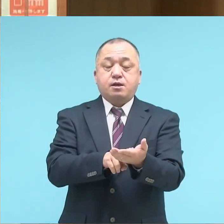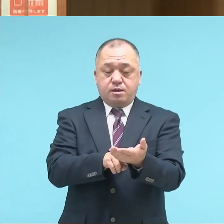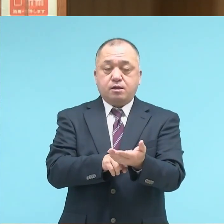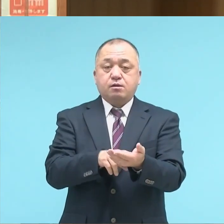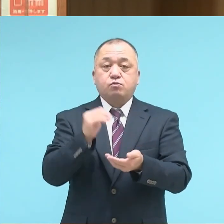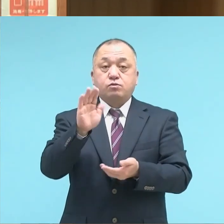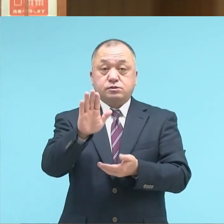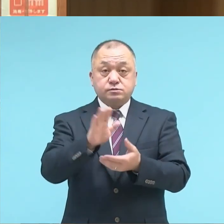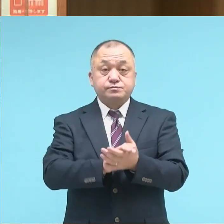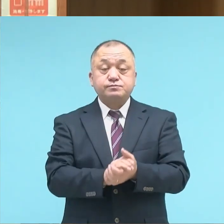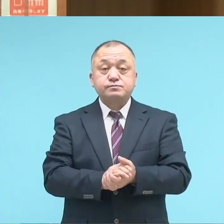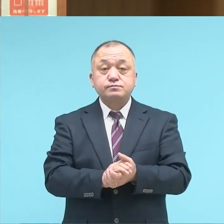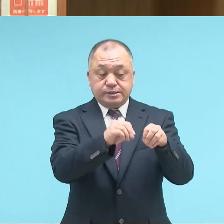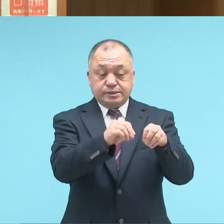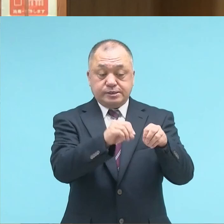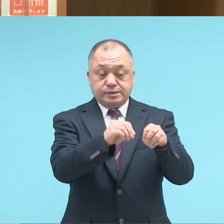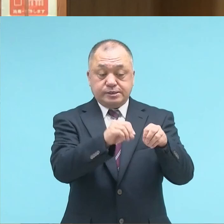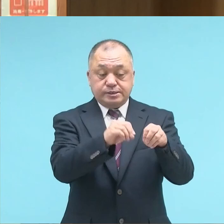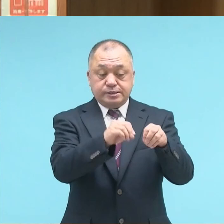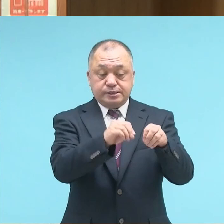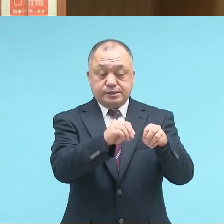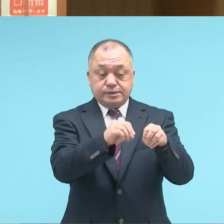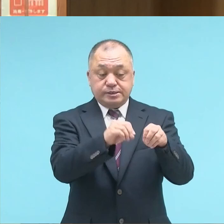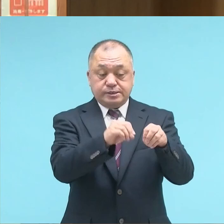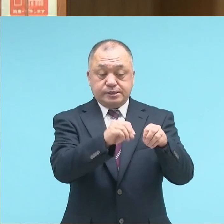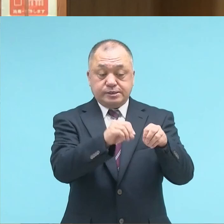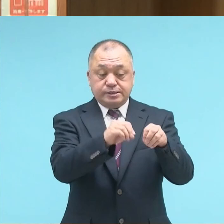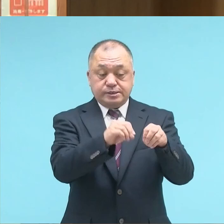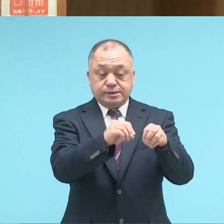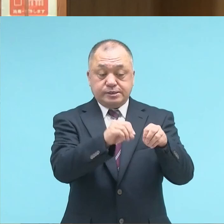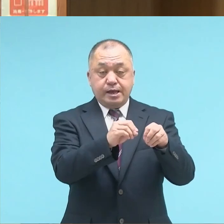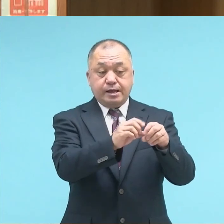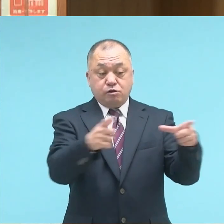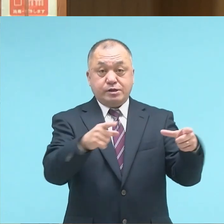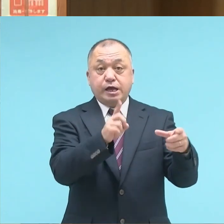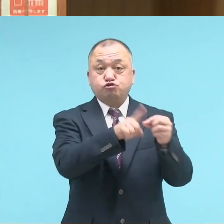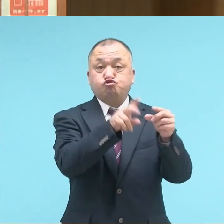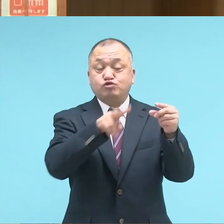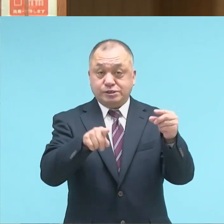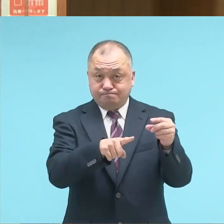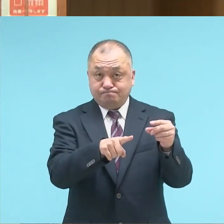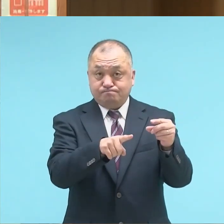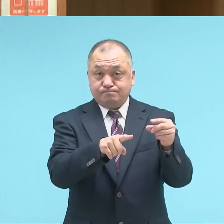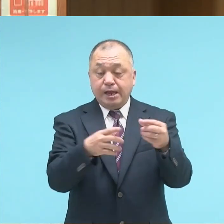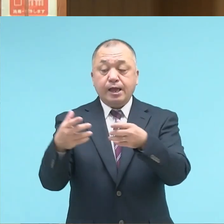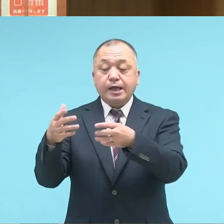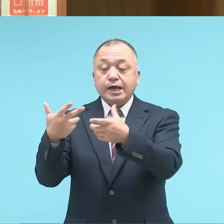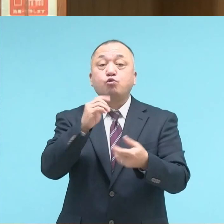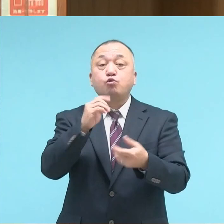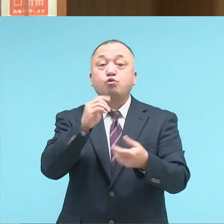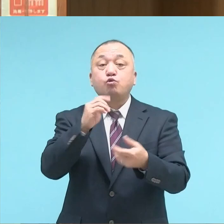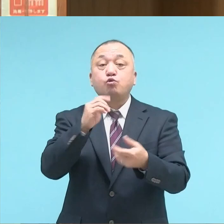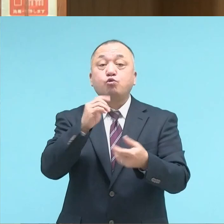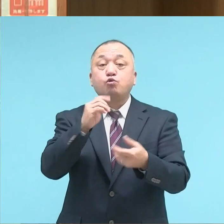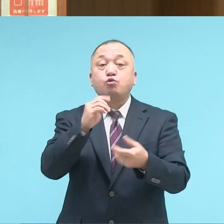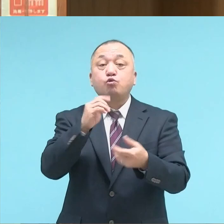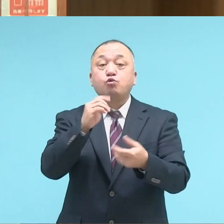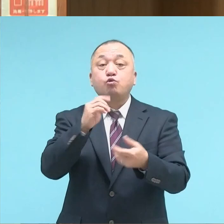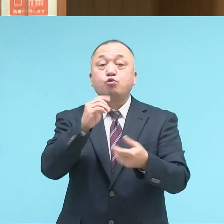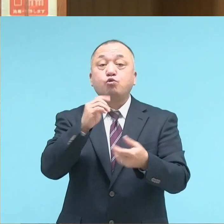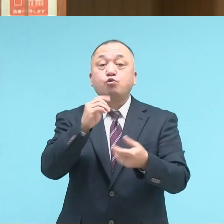です。 ということは、医療機関の感染拡大が中心であって、あくまで市中感染の広がりというのは見られないので、時短要請